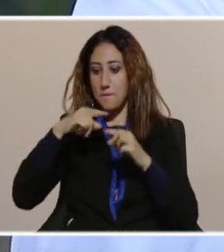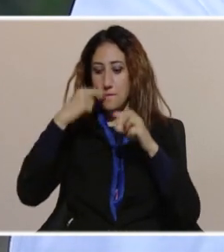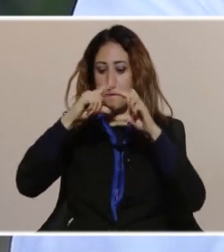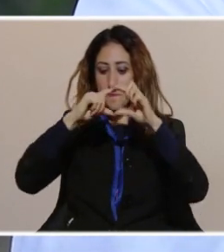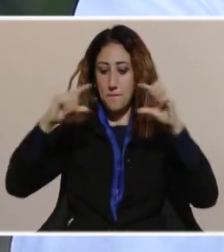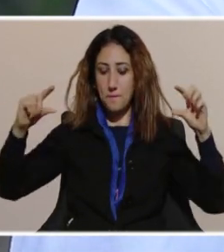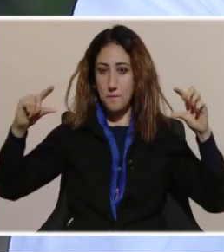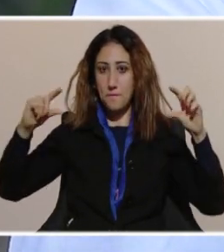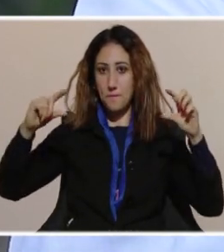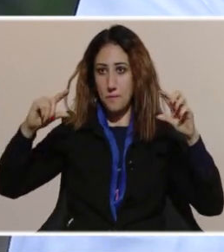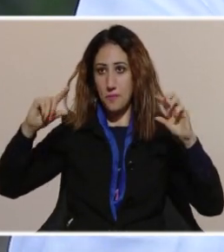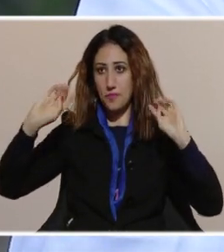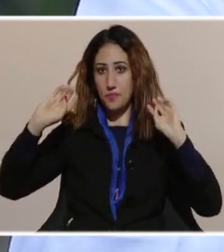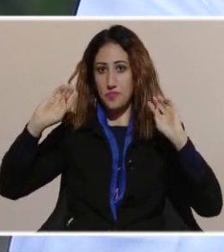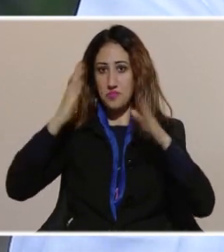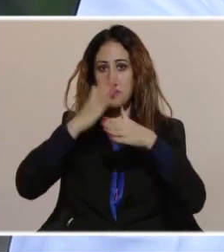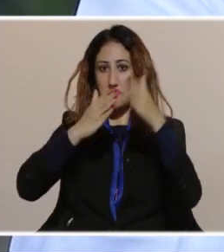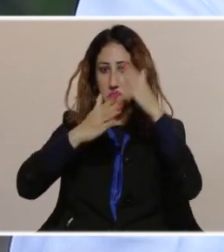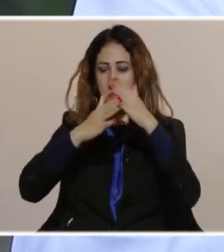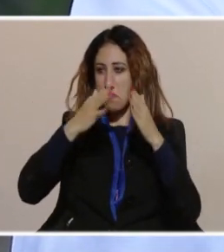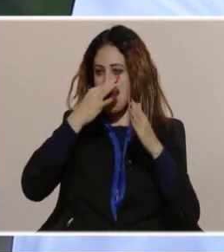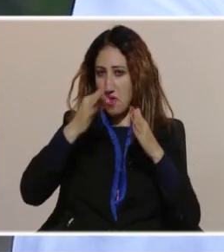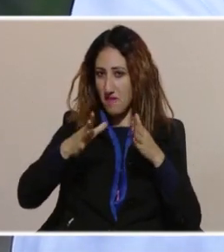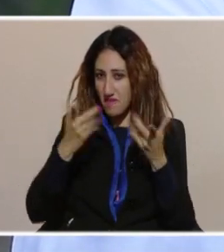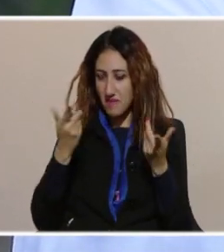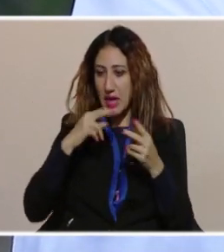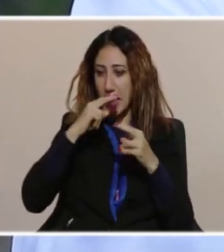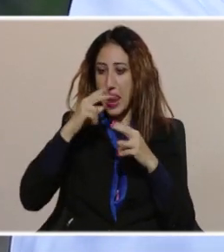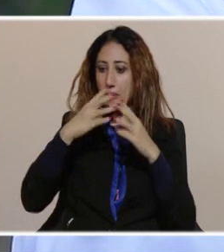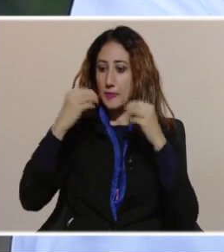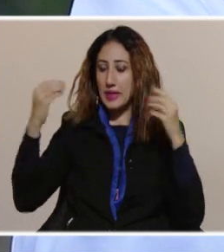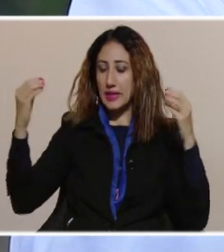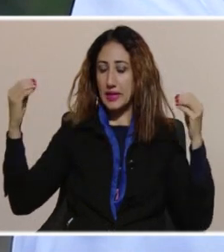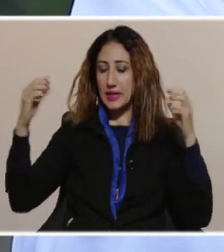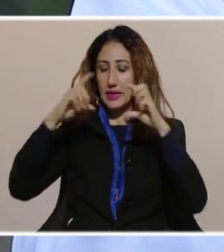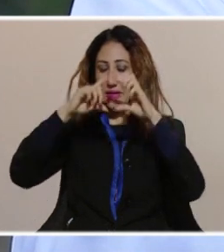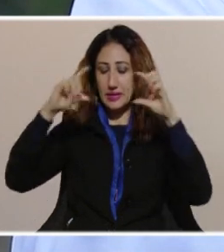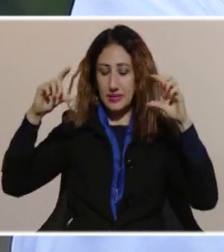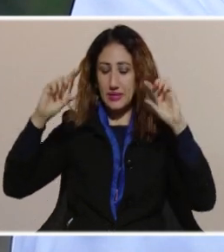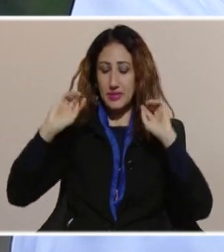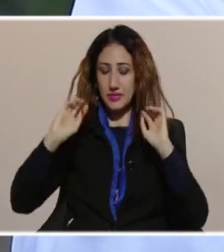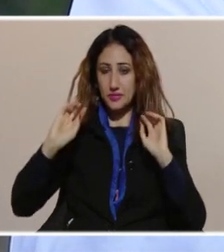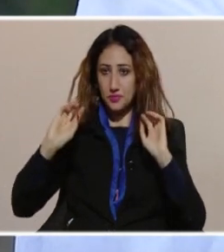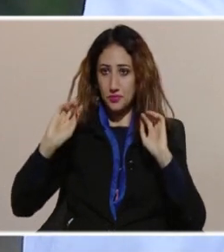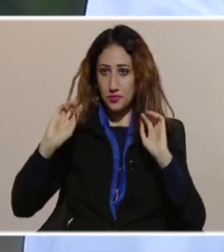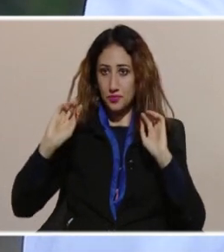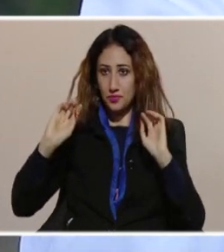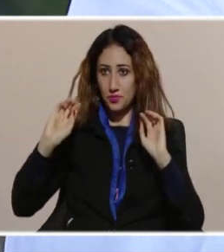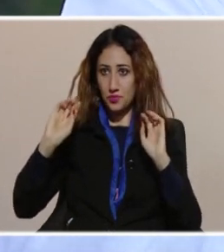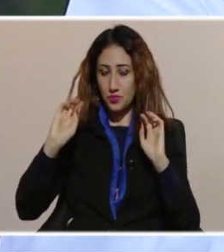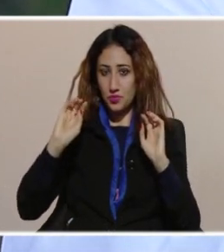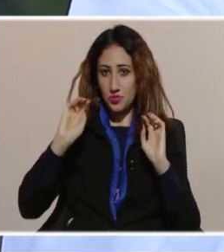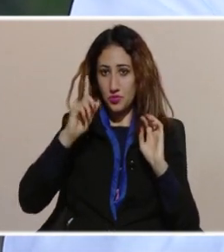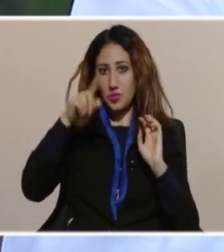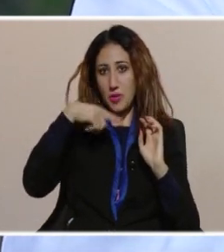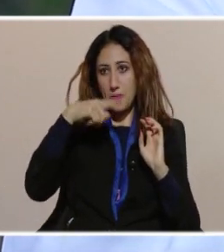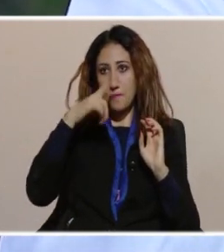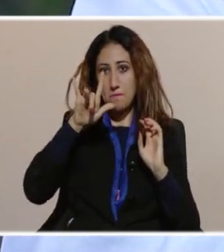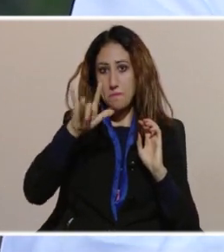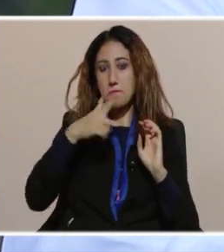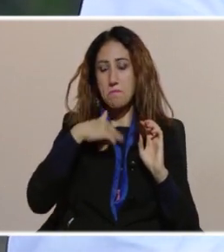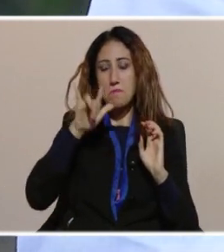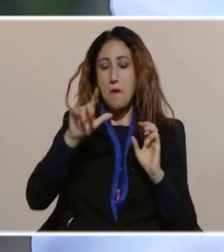عالم العشوائيات. طبعا ده كلام بقى وحيد حامد بقى، ده المشاهد